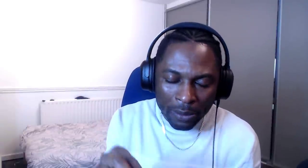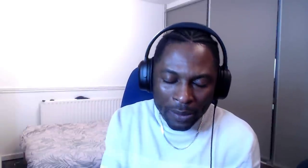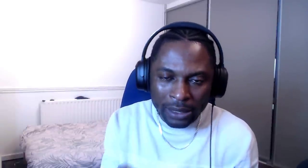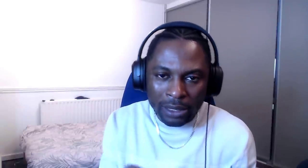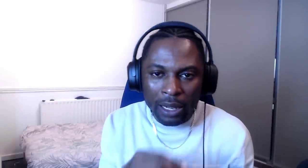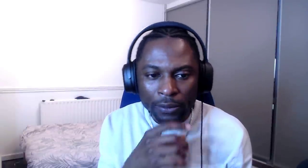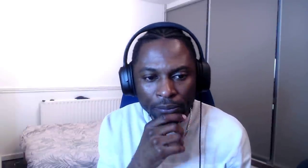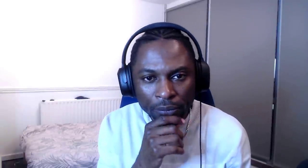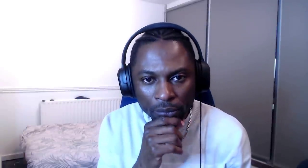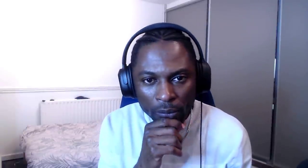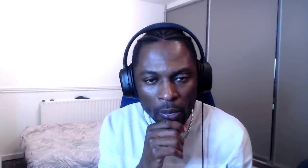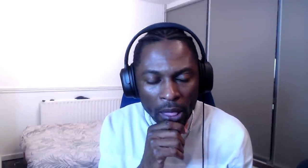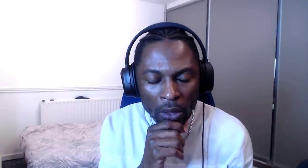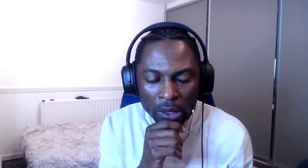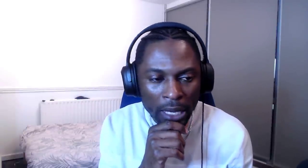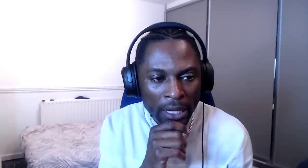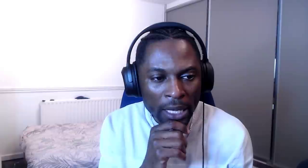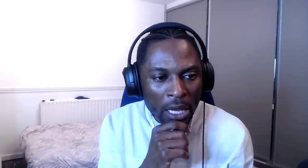und